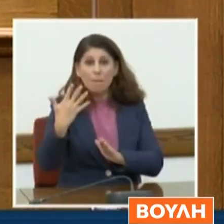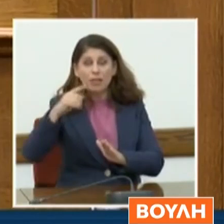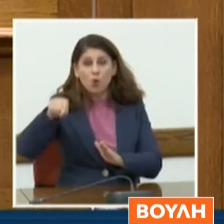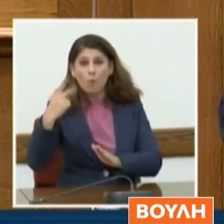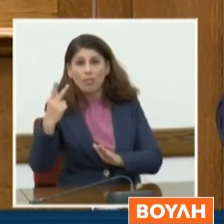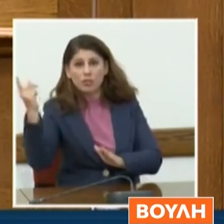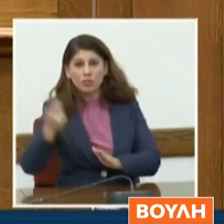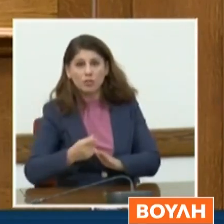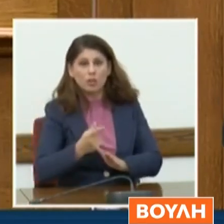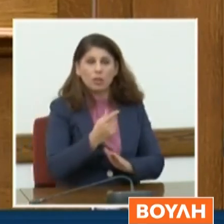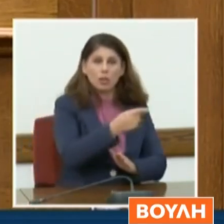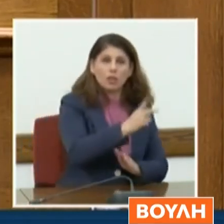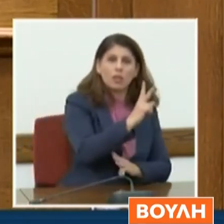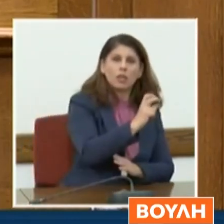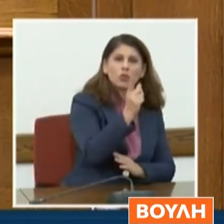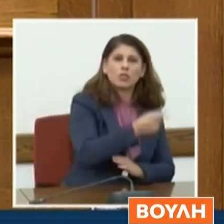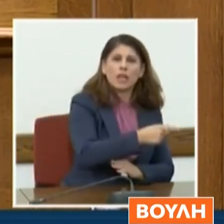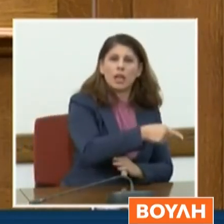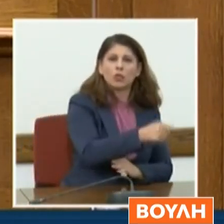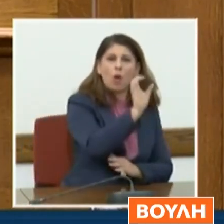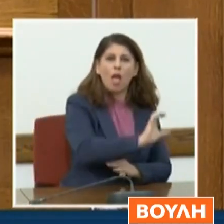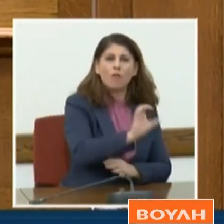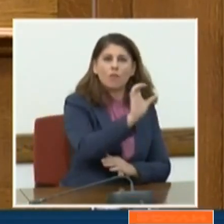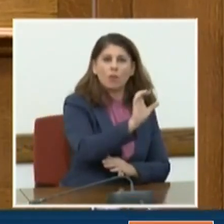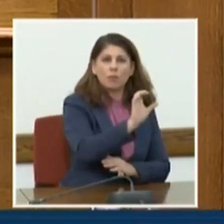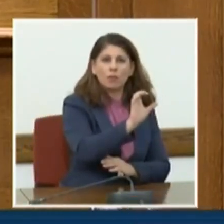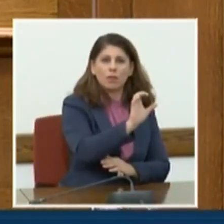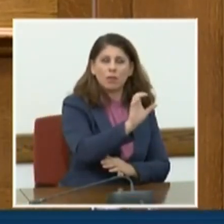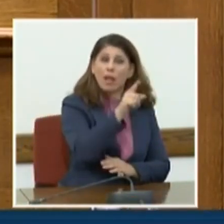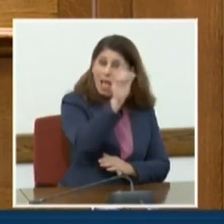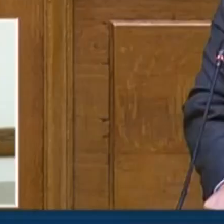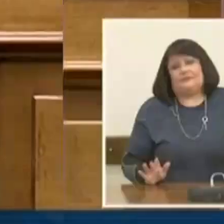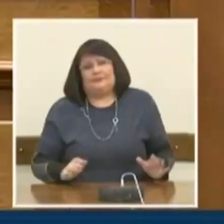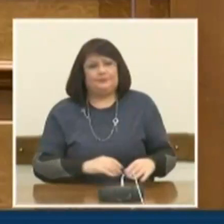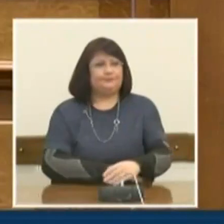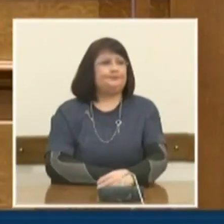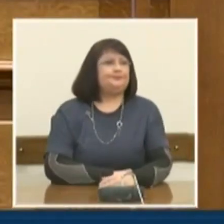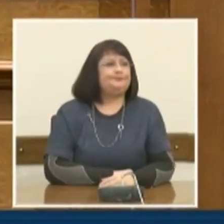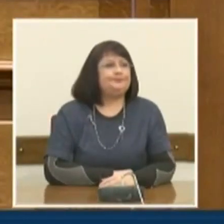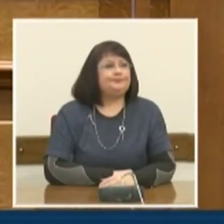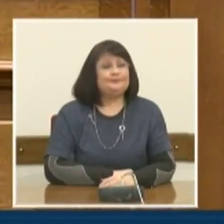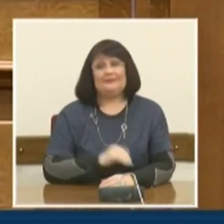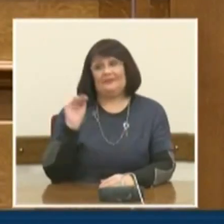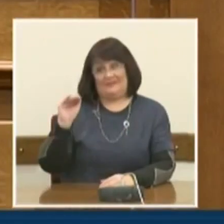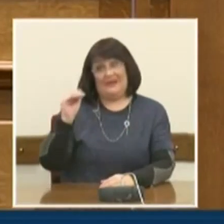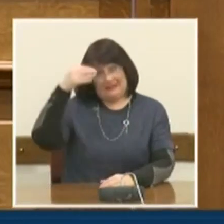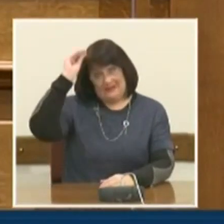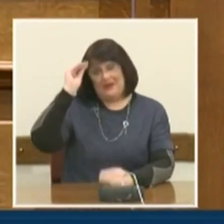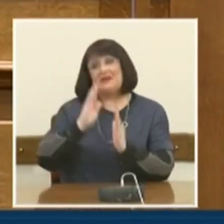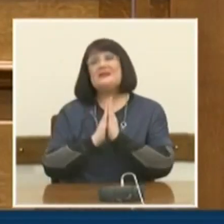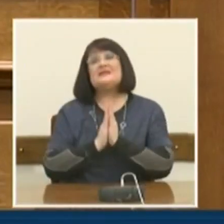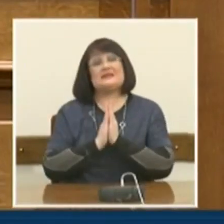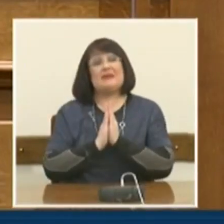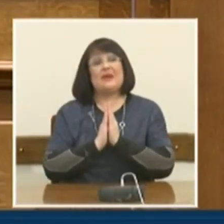Ελλάδα έναντι 20% στο μέσο όρο της Ευρωπαϊκής Ένωσης. Κύριε Τσίπρα, σας παρακαλώ πολύ, μην έρθετε